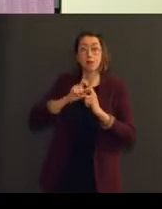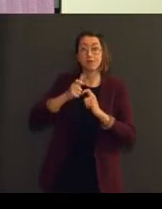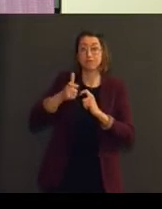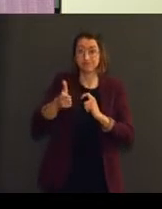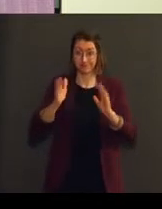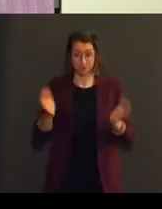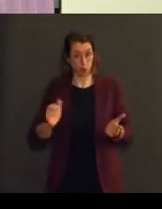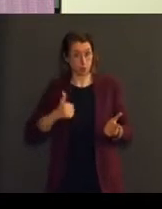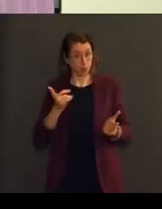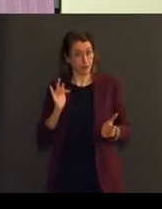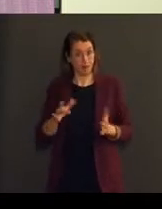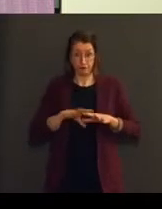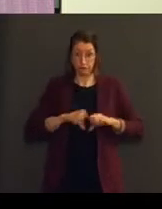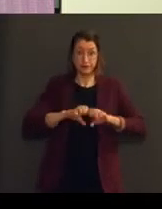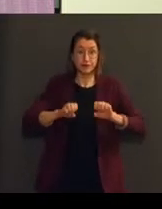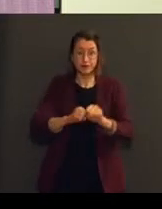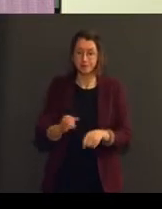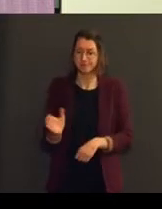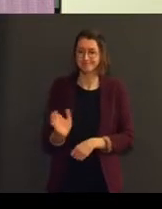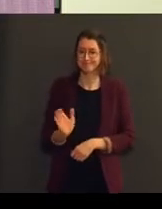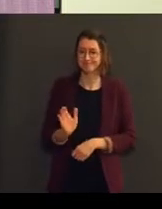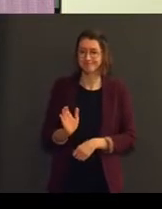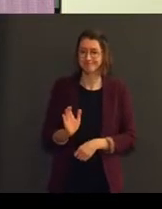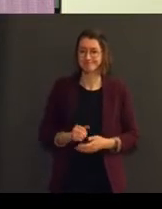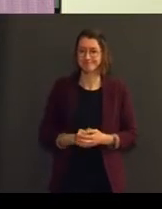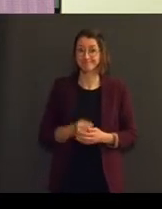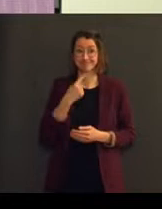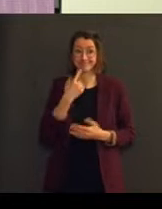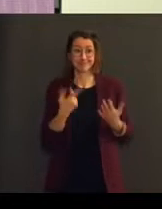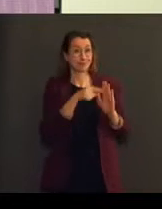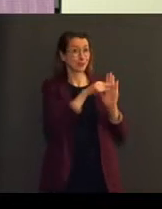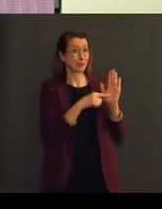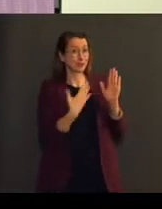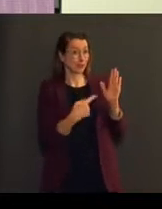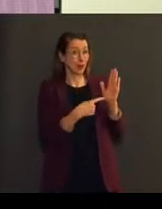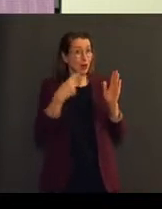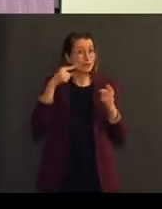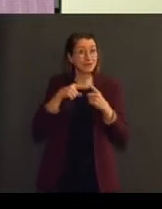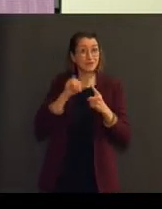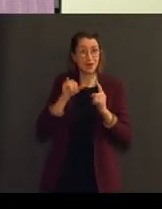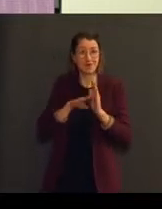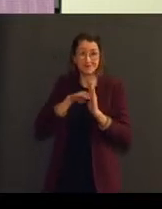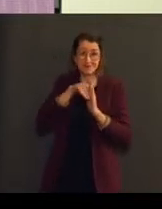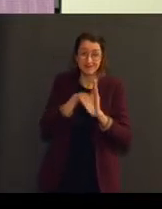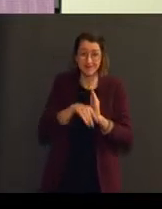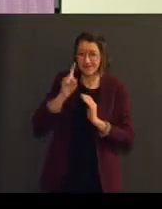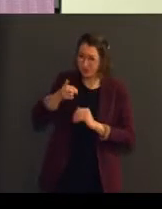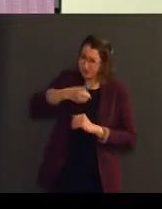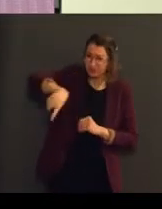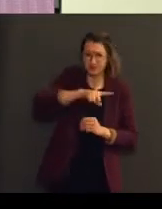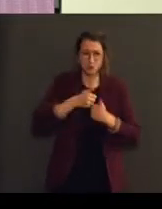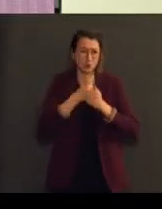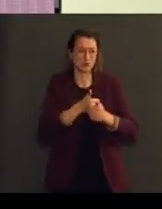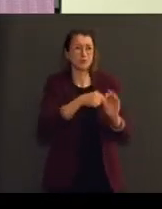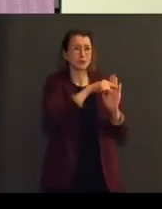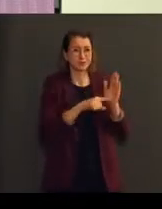l'instant indispensables pour inverser la courbe et je pense qu'on a assez montré aujourd'hui que cette courbe avait des difficultés à